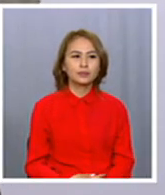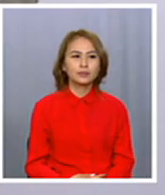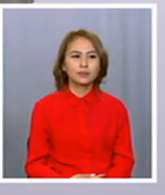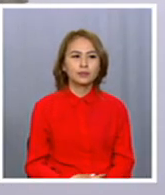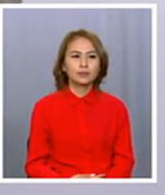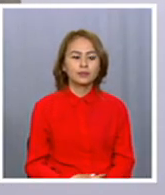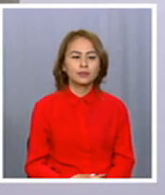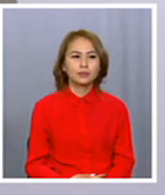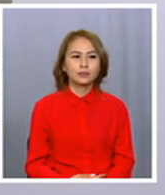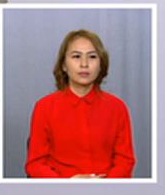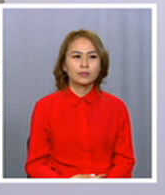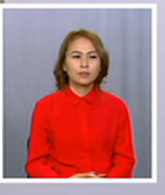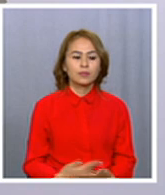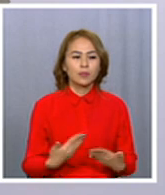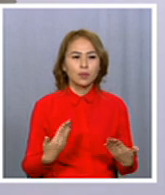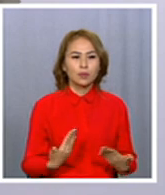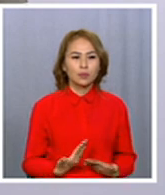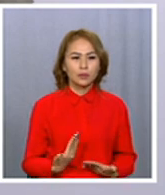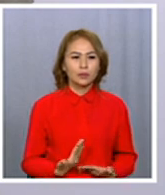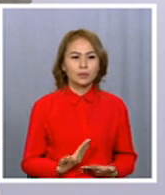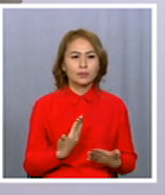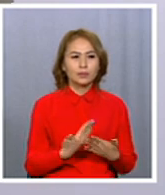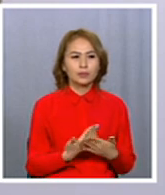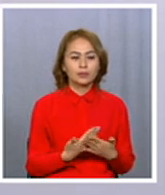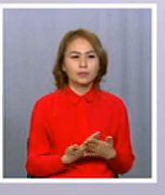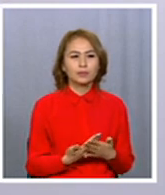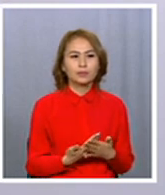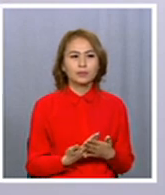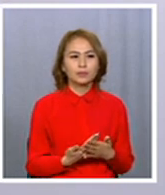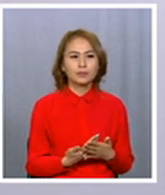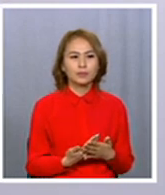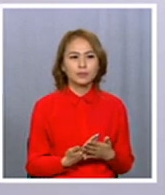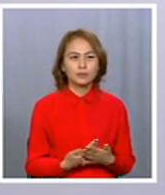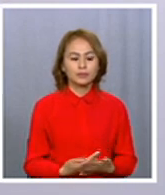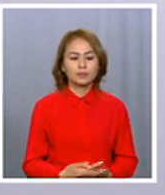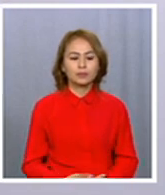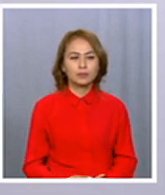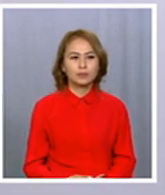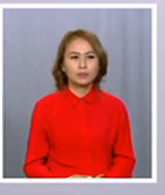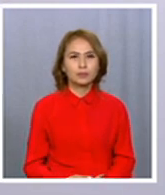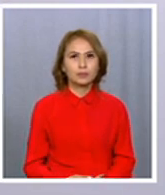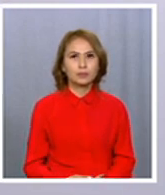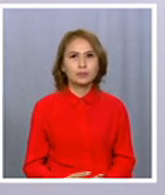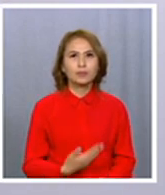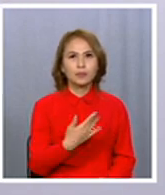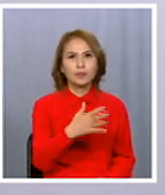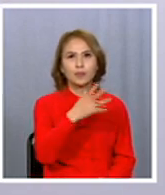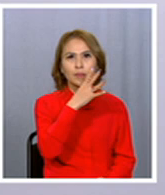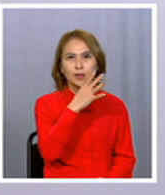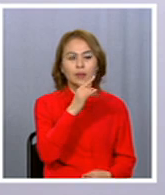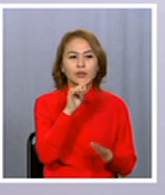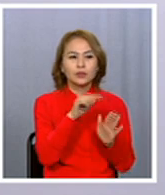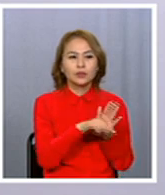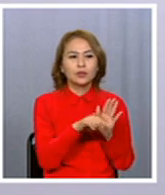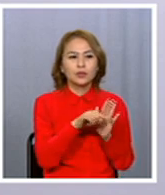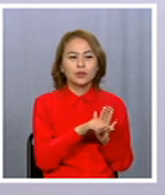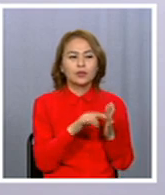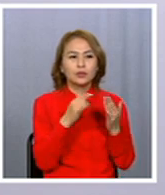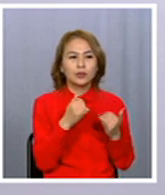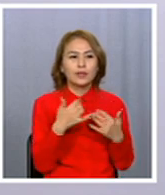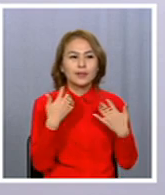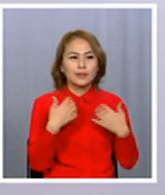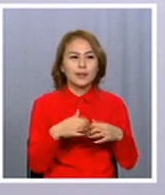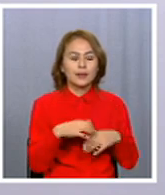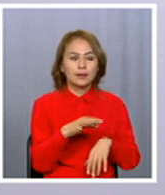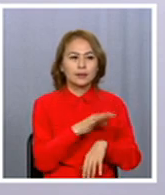Өмірден мысал келтірейік. Экранда біз мына бір сағатты көріп тұрмыз. сағаттың ішінде біз қазір сағат тілі